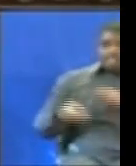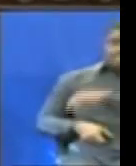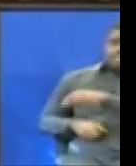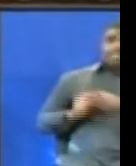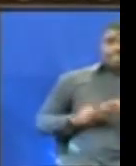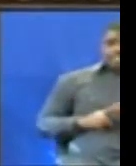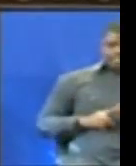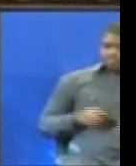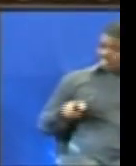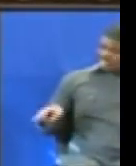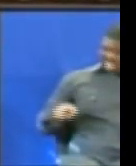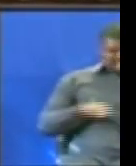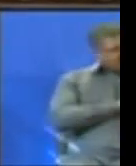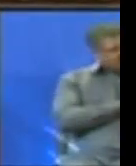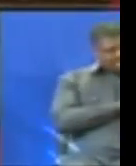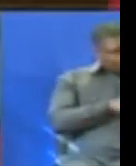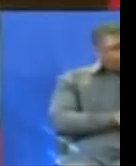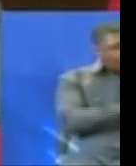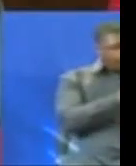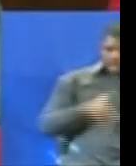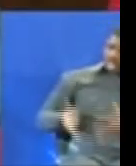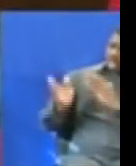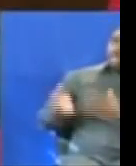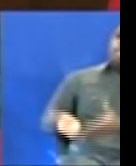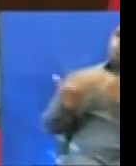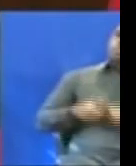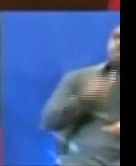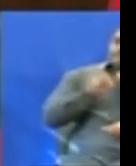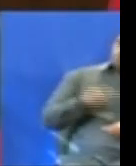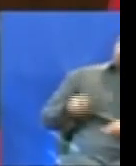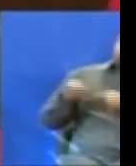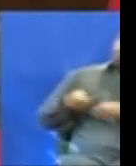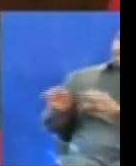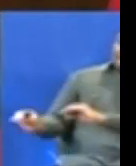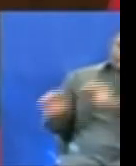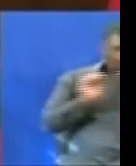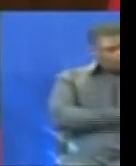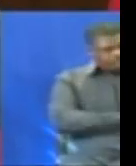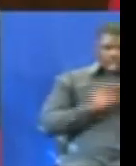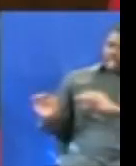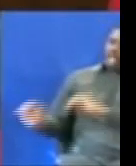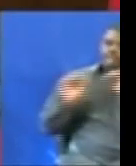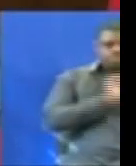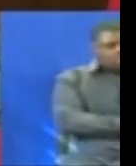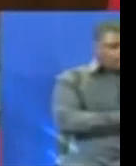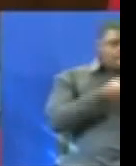ndizo zinazowezesha wakulima wetu au wananchi wetu kwa ujumla kuweza kuhamisha mazao yao ya kuyapeleka kwenye masoko.